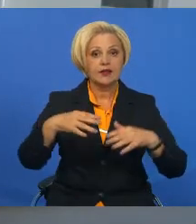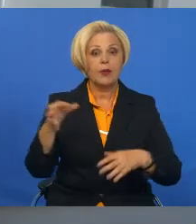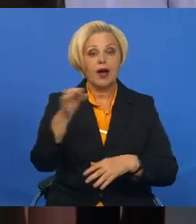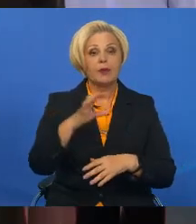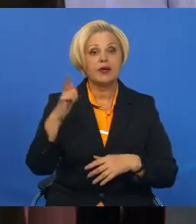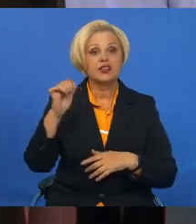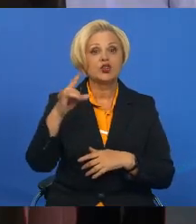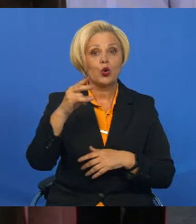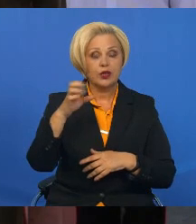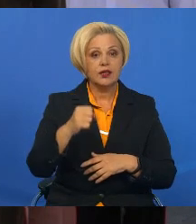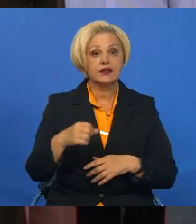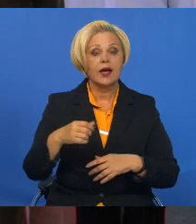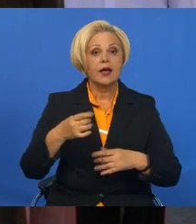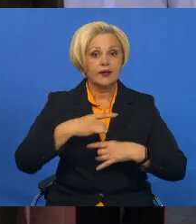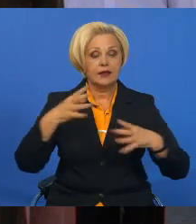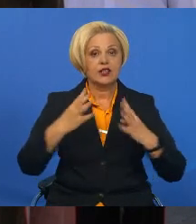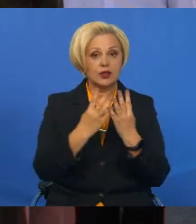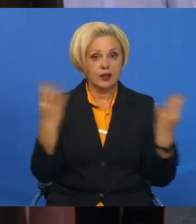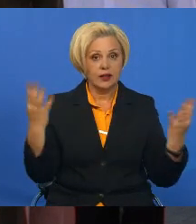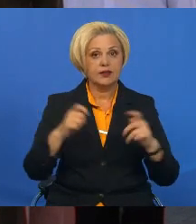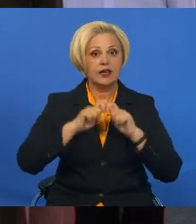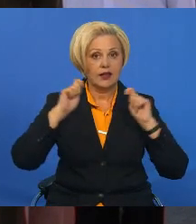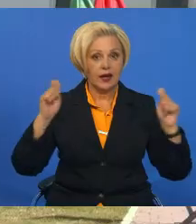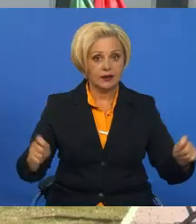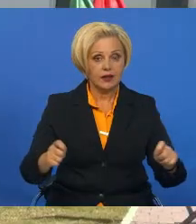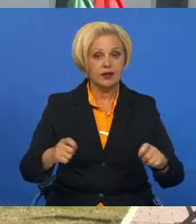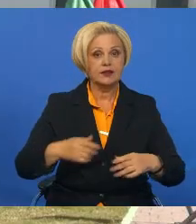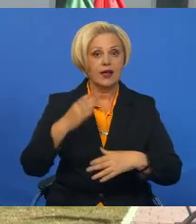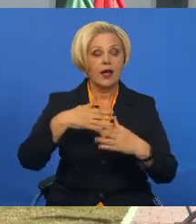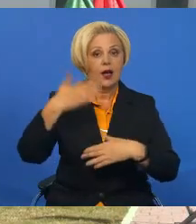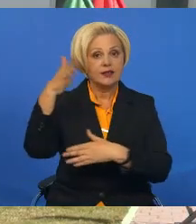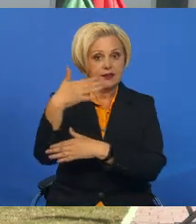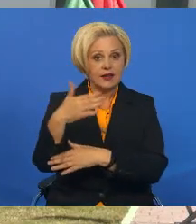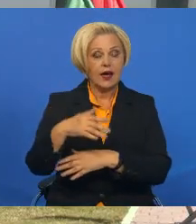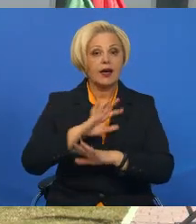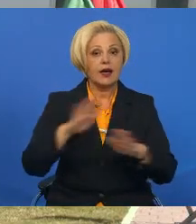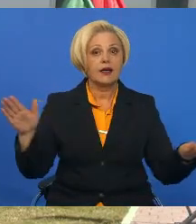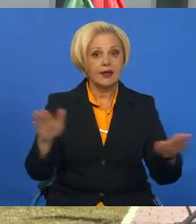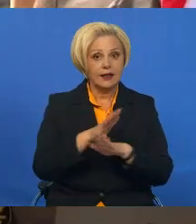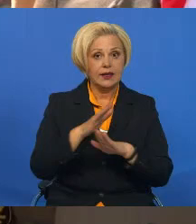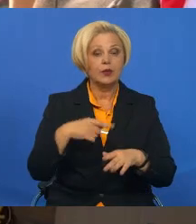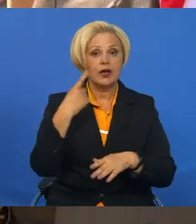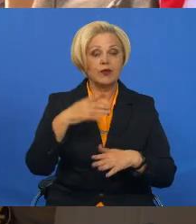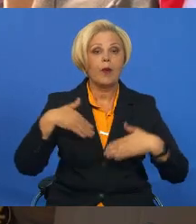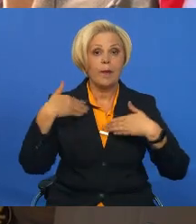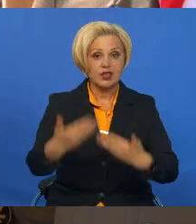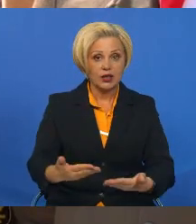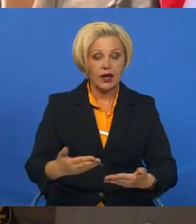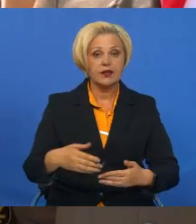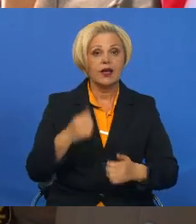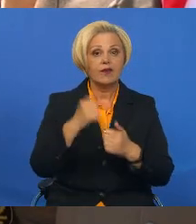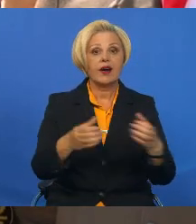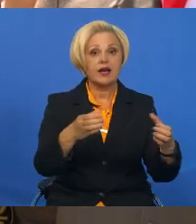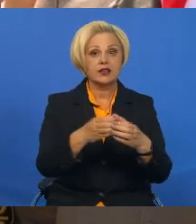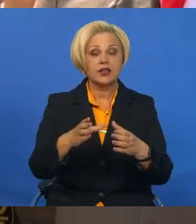зорница. На урочистой линейце с нагоды открытия, построения, узняття стяга и выполнения гимна, говорки и пожаданий. У каждой из